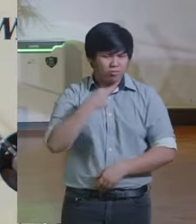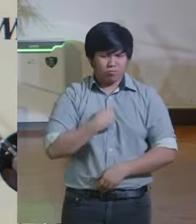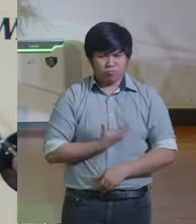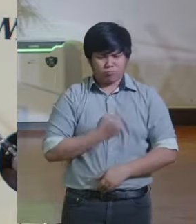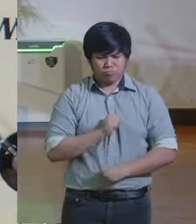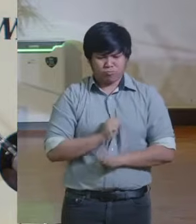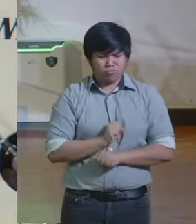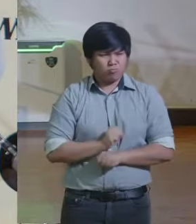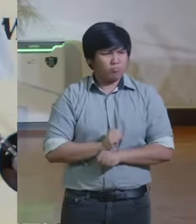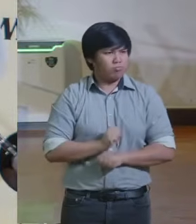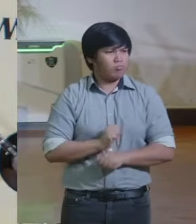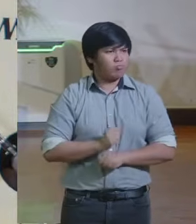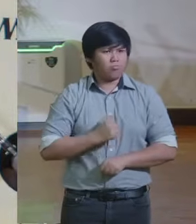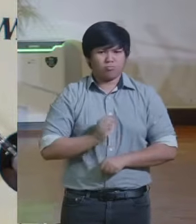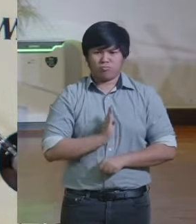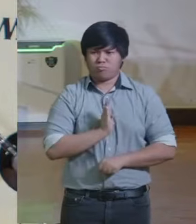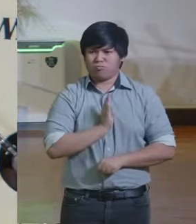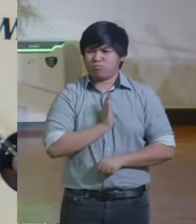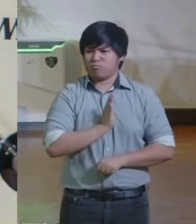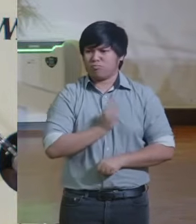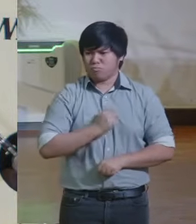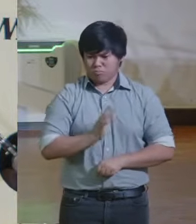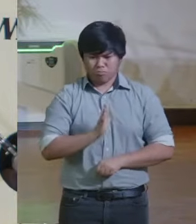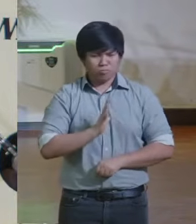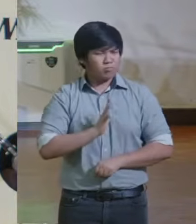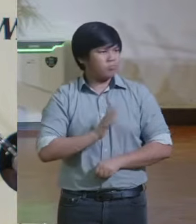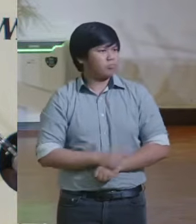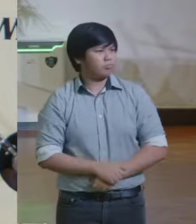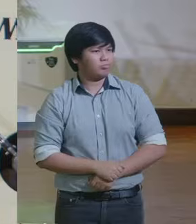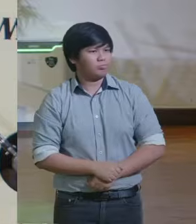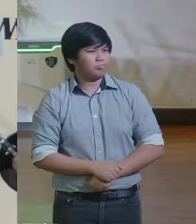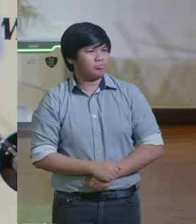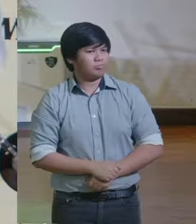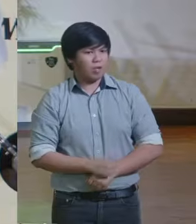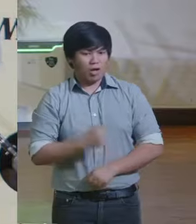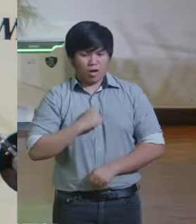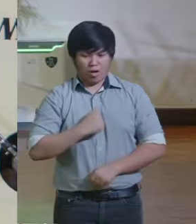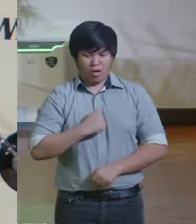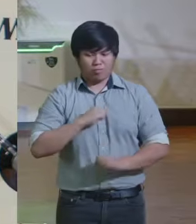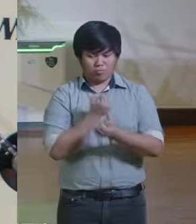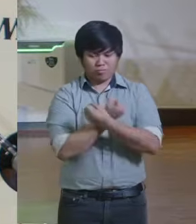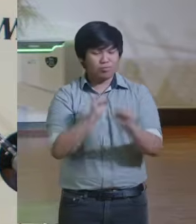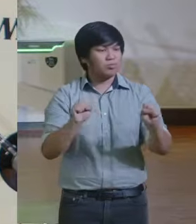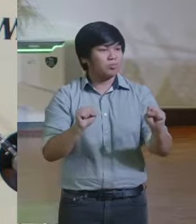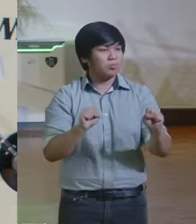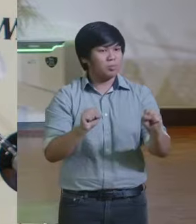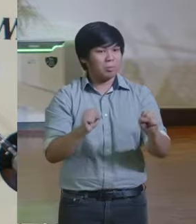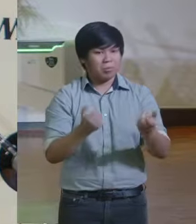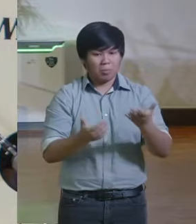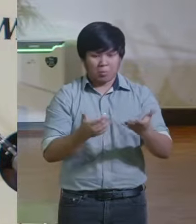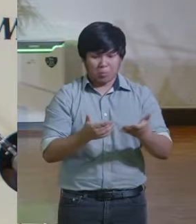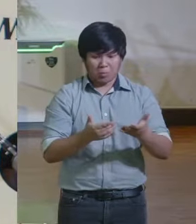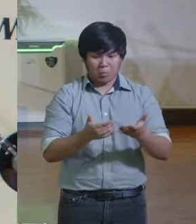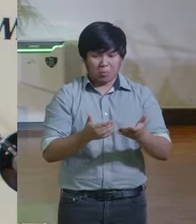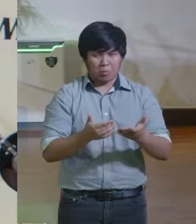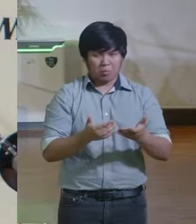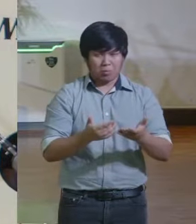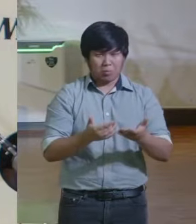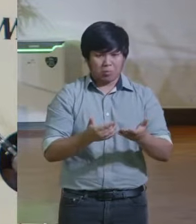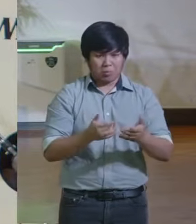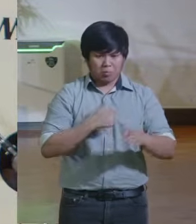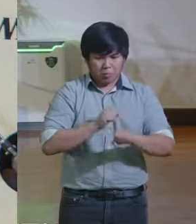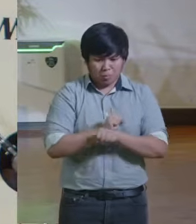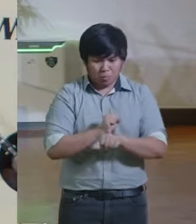doon sa paniniwala na ang ating kaligtasan ay kahit na sa maliit na paraan lamang,